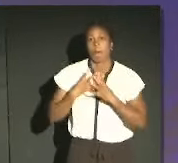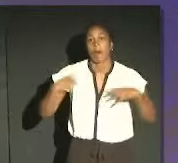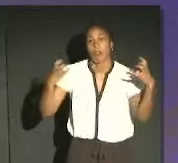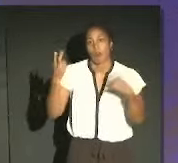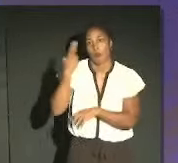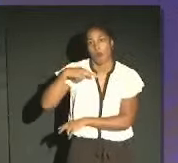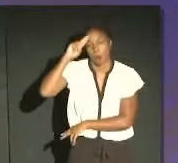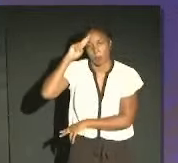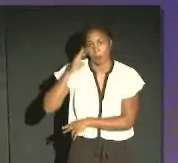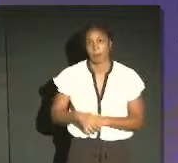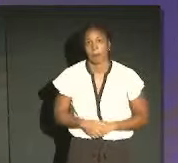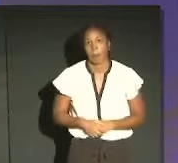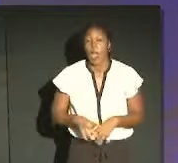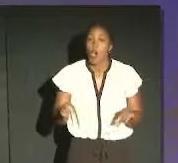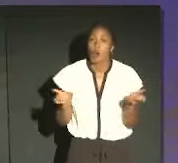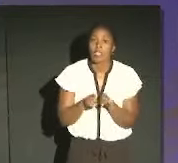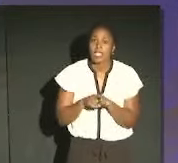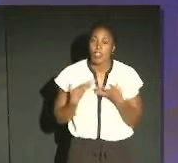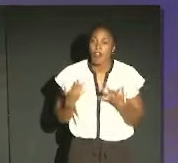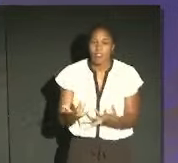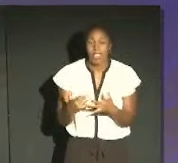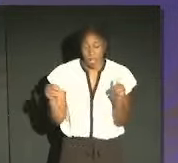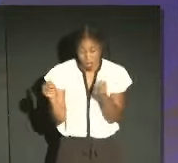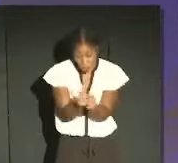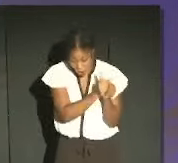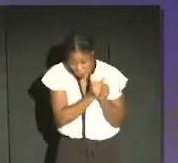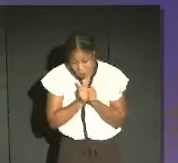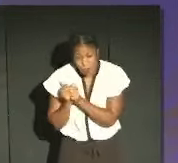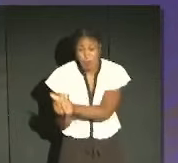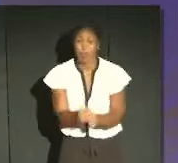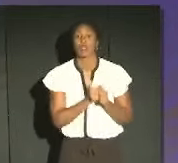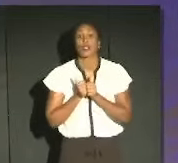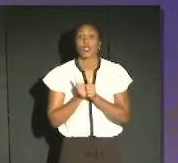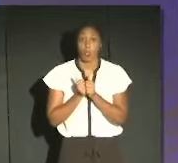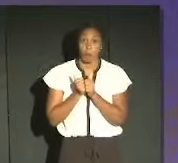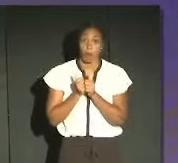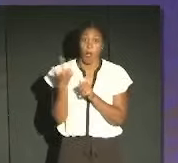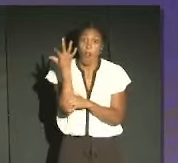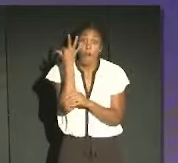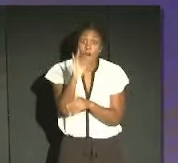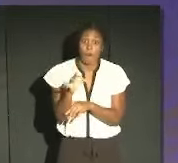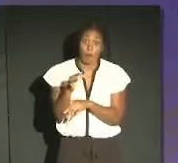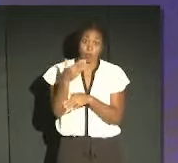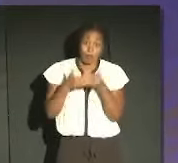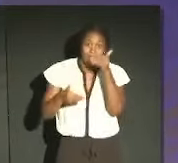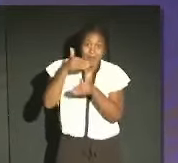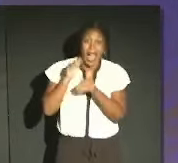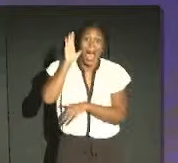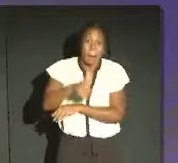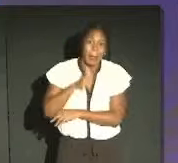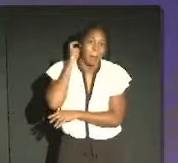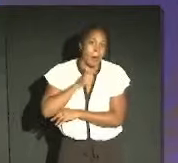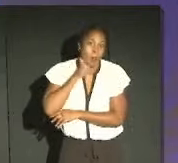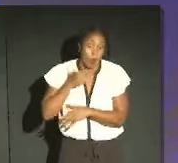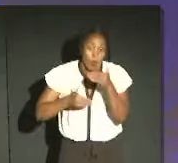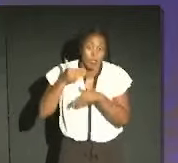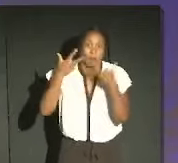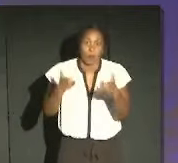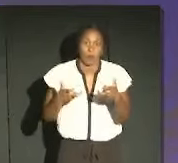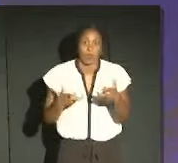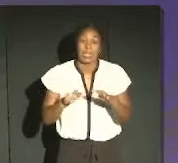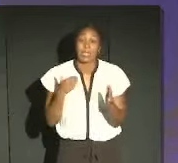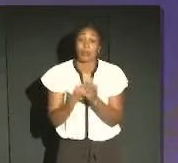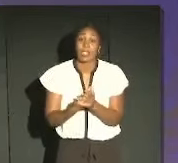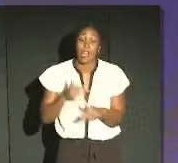tout aussi pour construire ensemble l'après Macron et le sens politique que nous allons lui donner pour au soir du 9